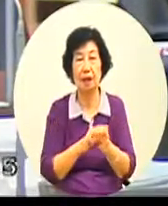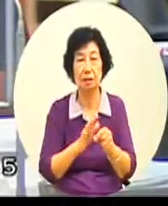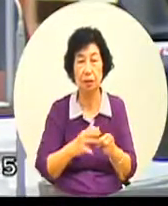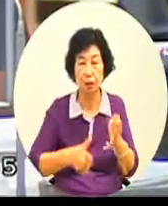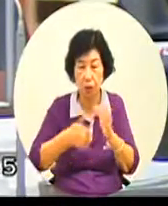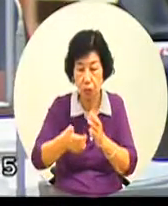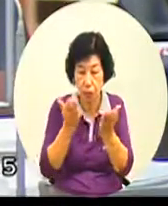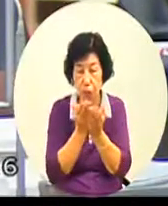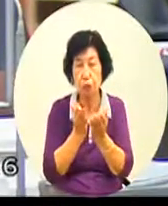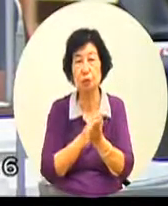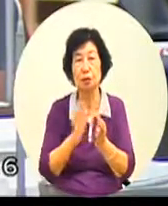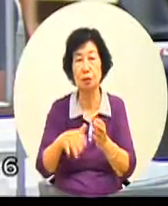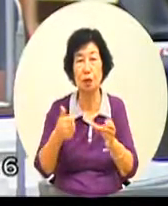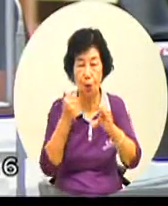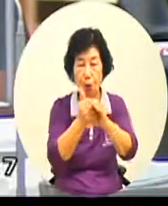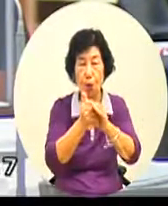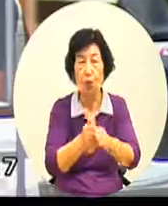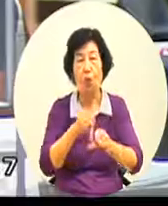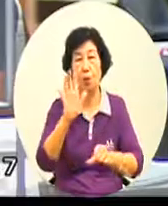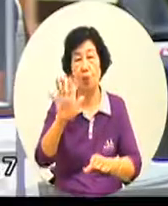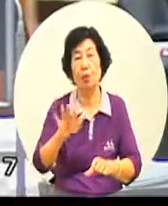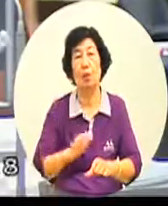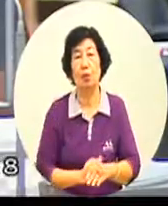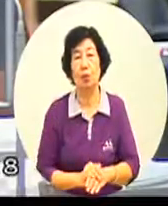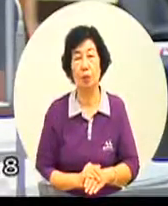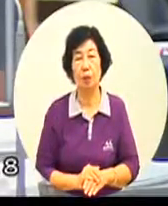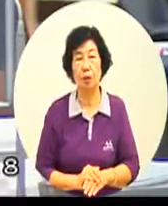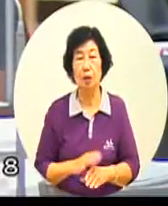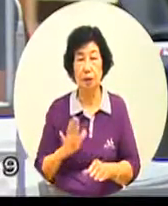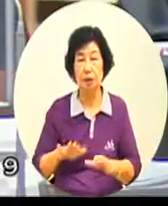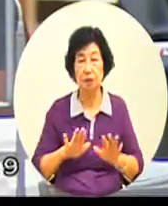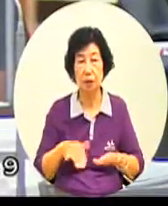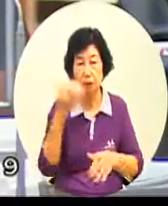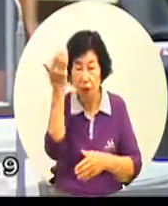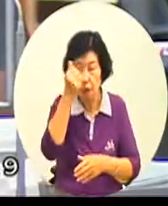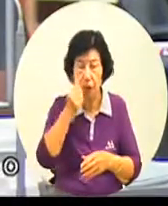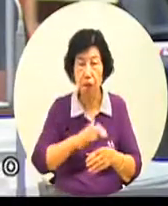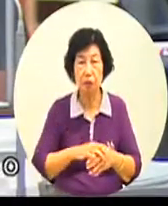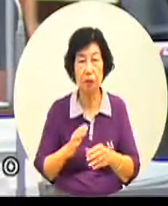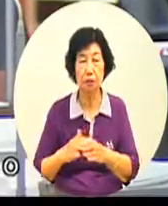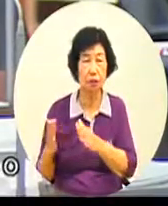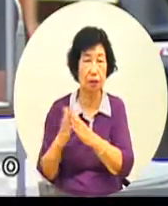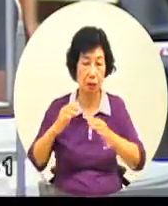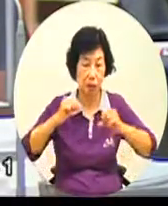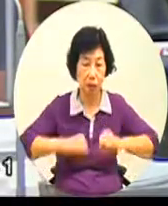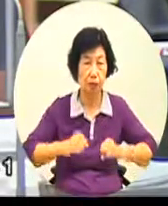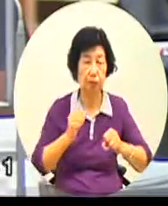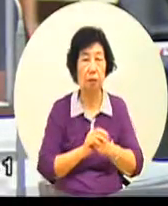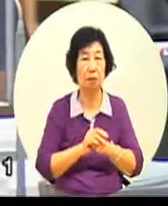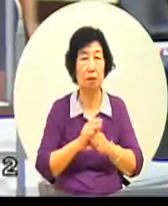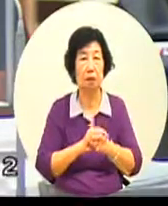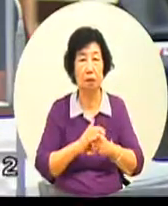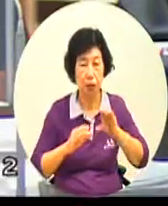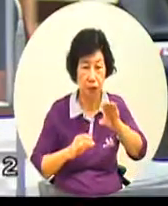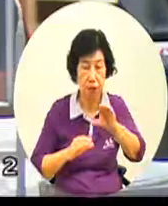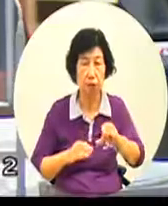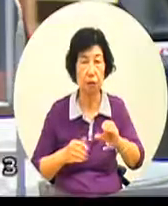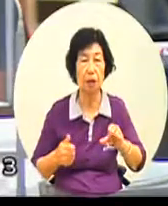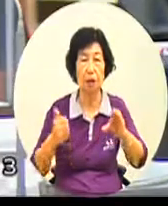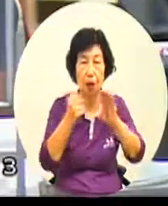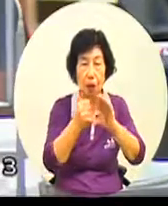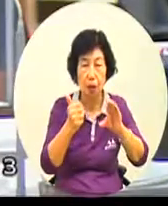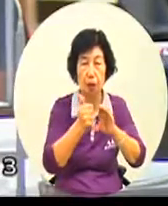照的话，相对的这个部分哈、哦，就是要有护康巴士来接送，好、哦，这样反而更加更感觉更方便。 当然，当